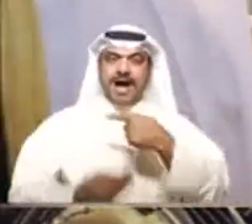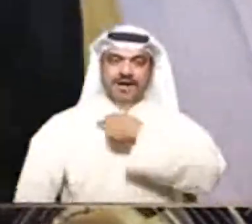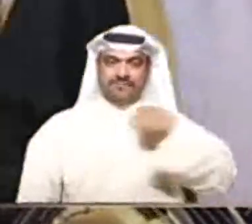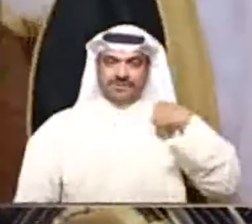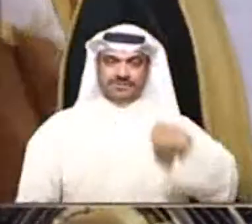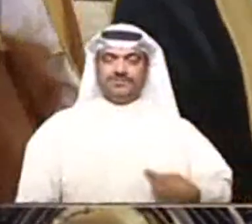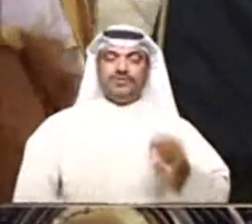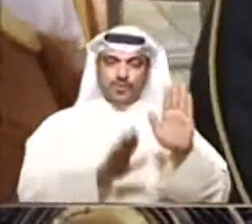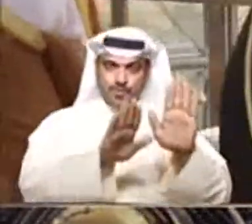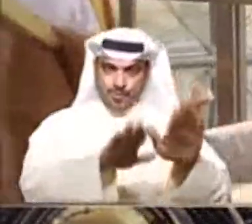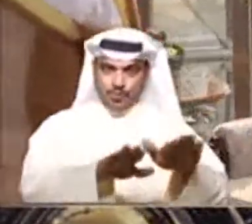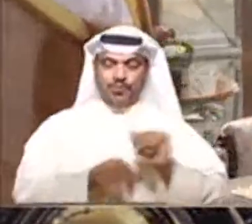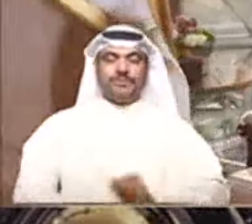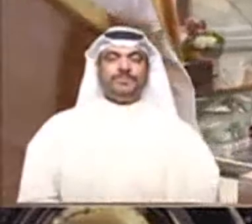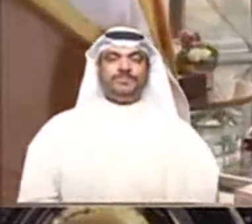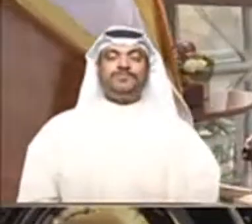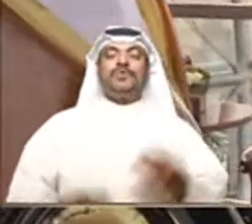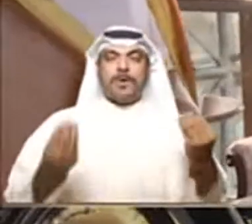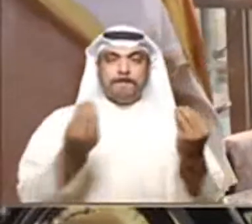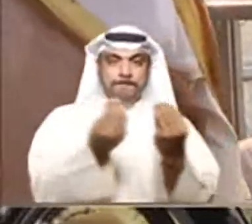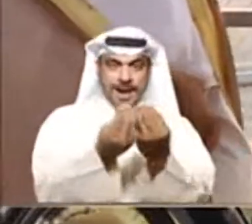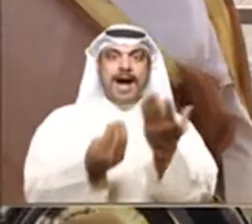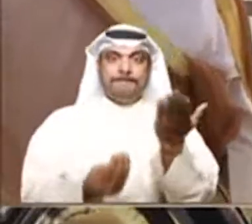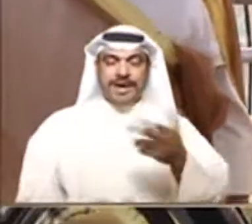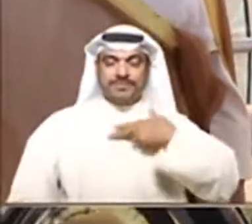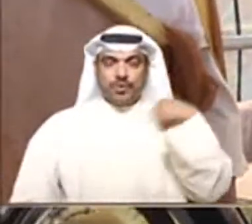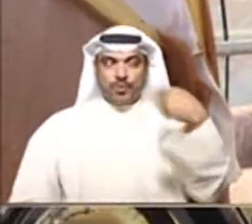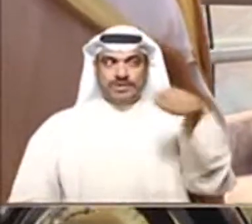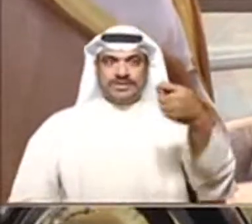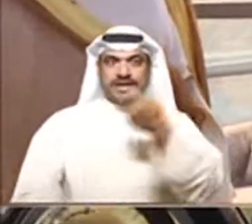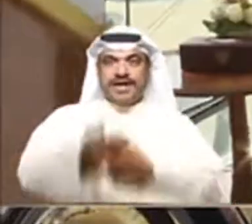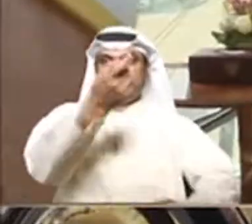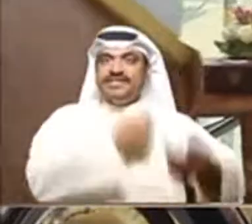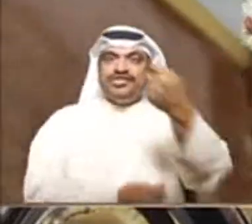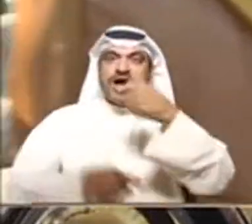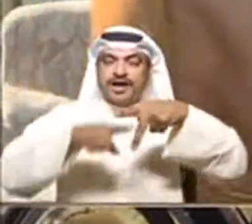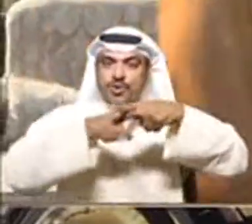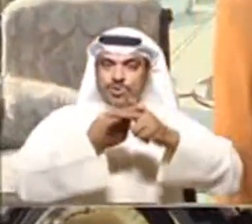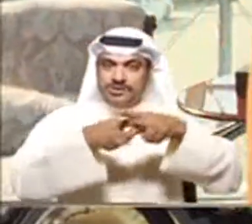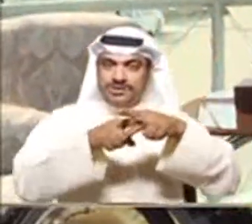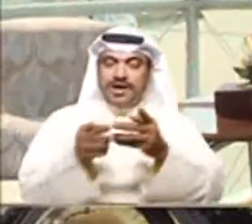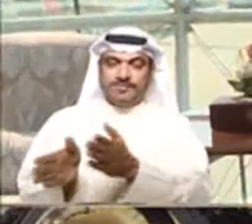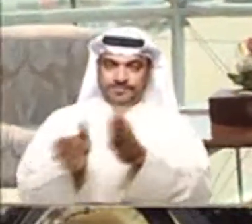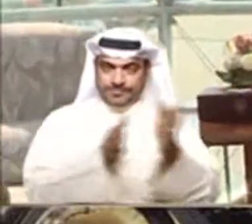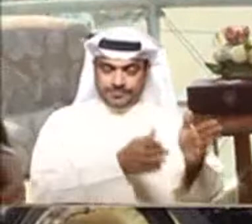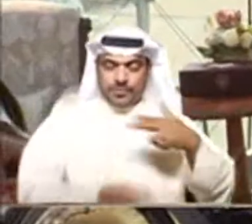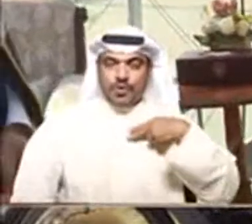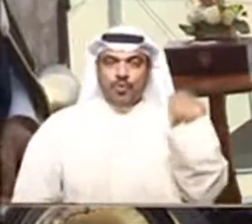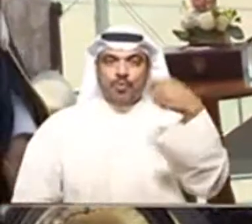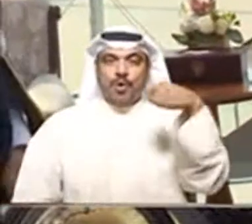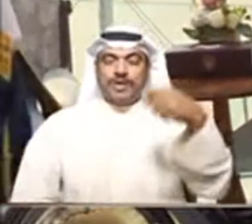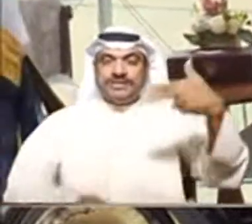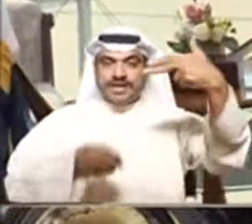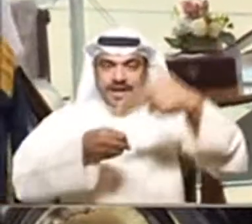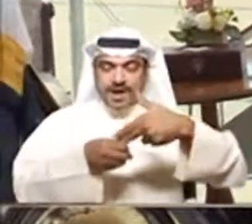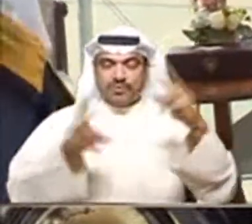الاقتصادية هند الصبيح ووزير التجارة والصناعة خالد ناصر روضان ووزير النفط ووزير الكهرباء